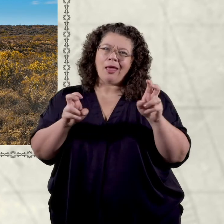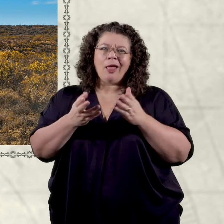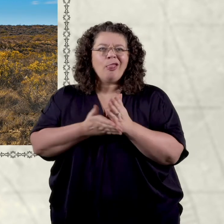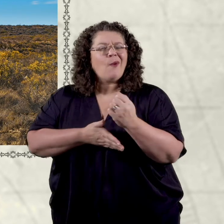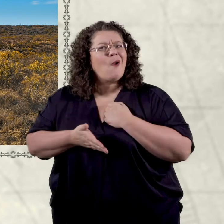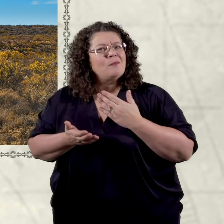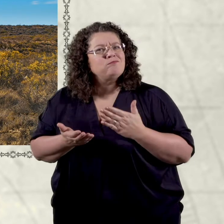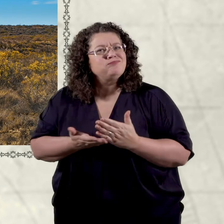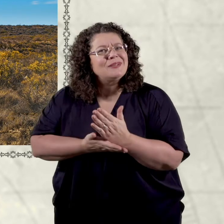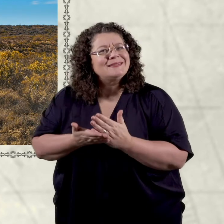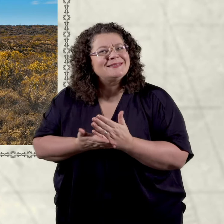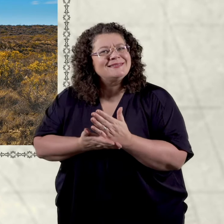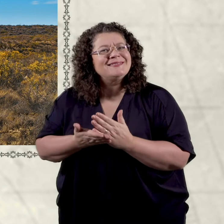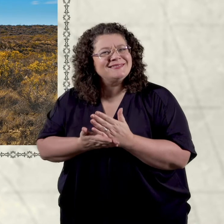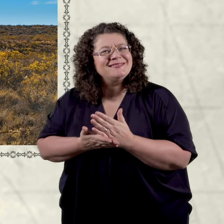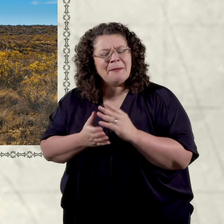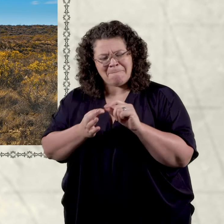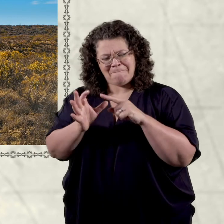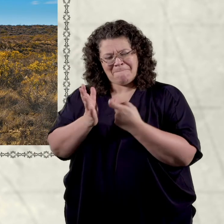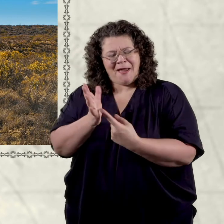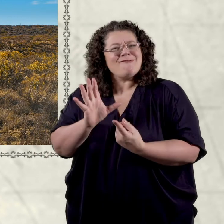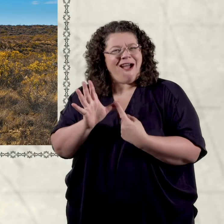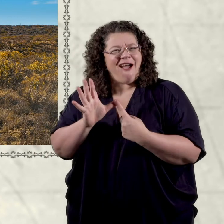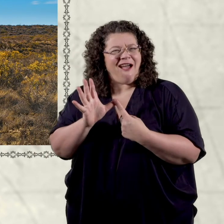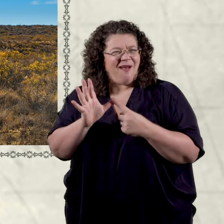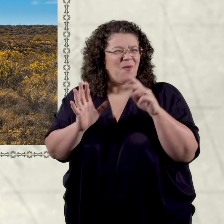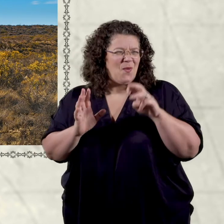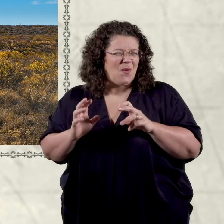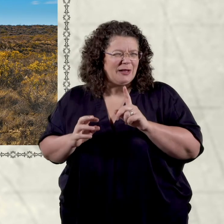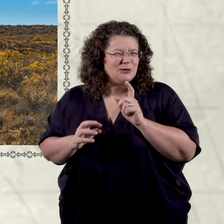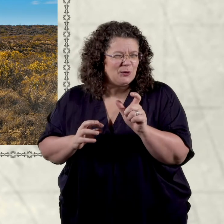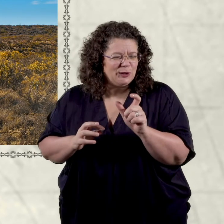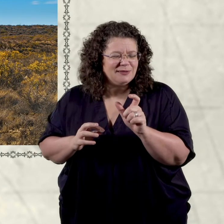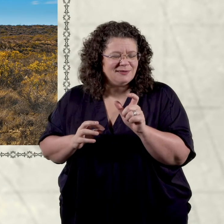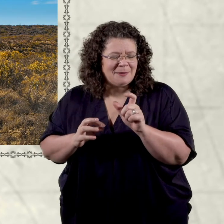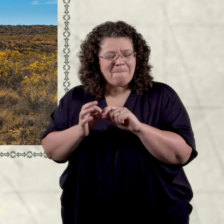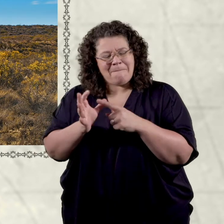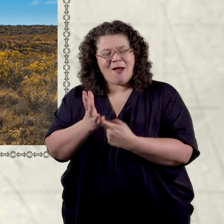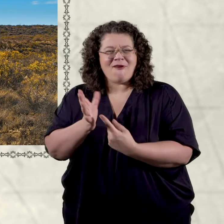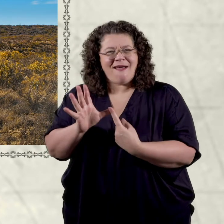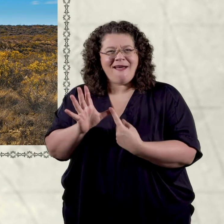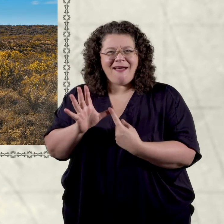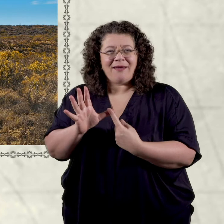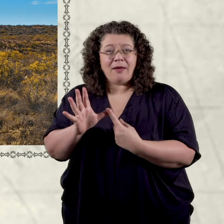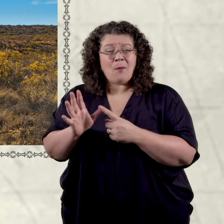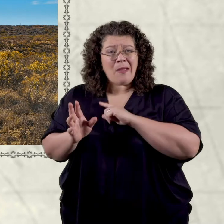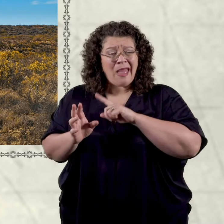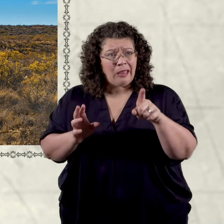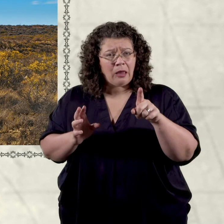lle'r anifeiliaid oedd bara. Achos, wrth gwrs, oedd yr Indiaid erioed wedi bwyta bara yn ei bywyda o'r